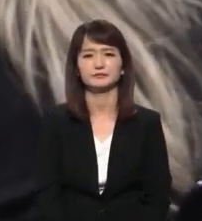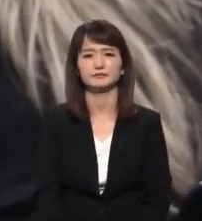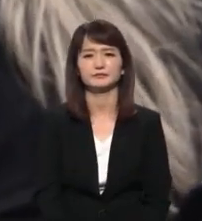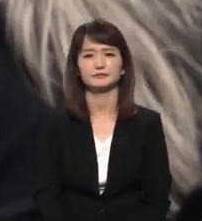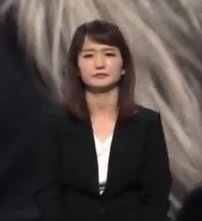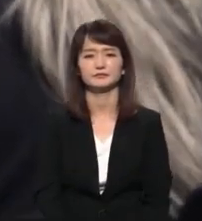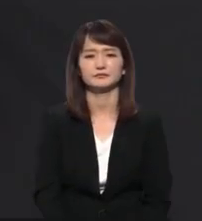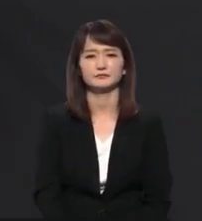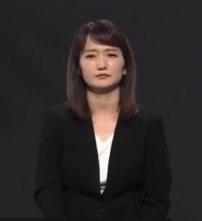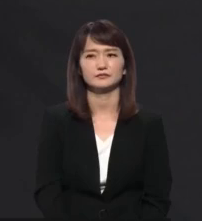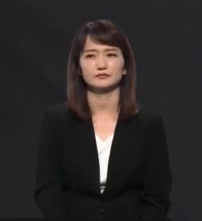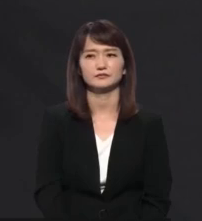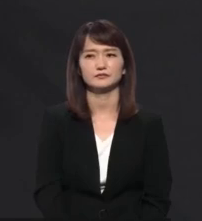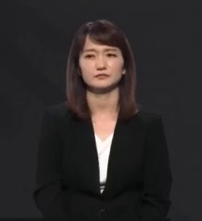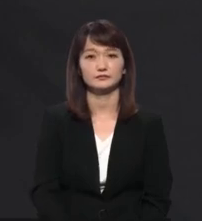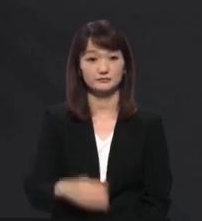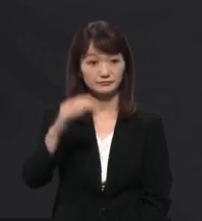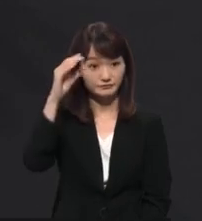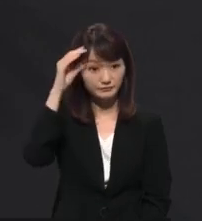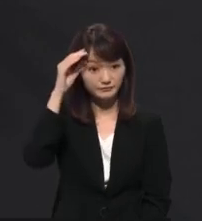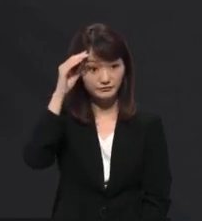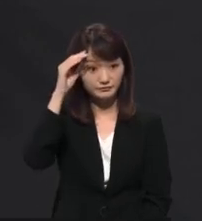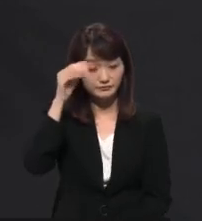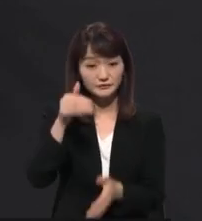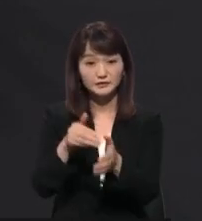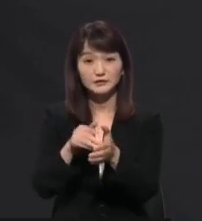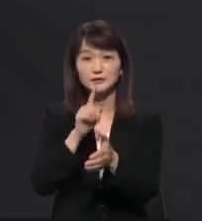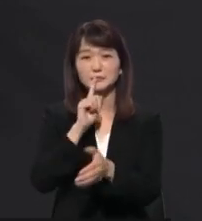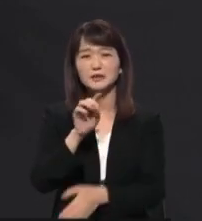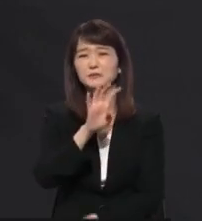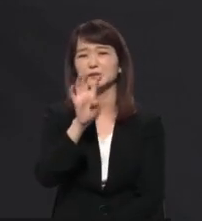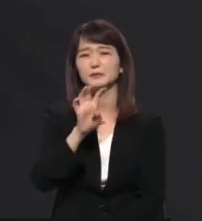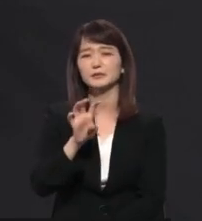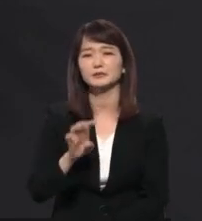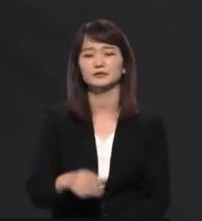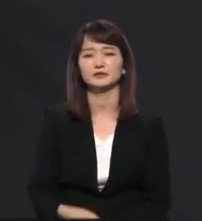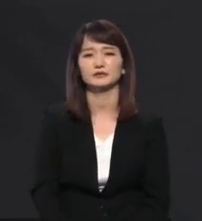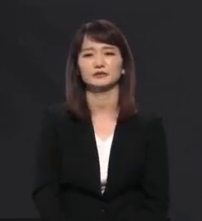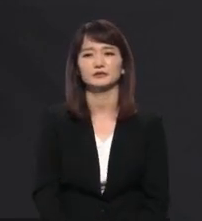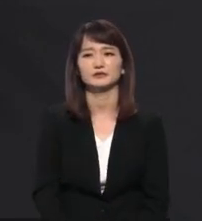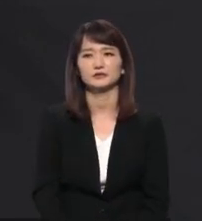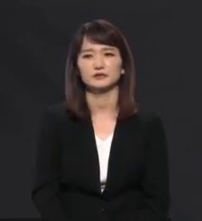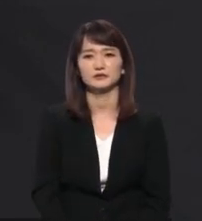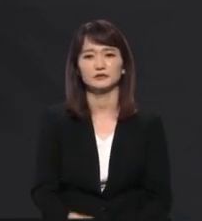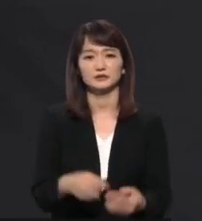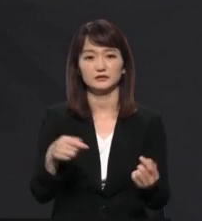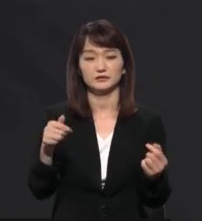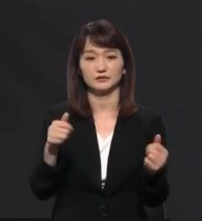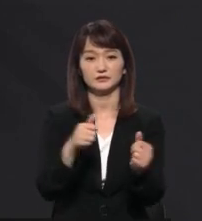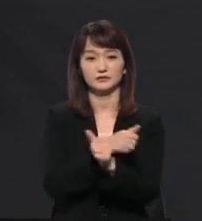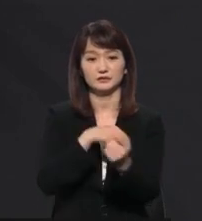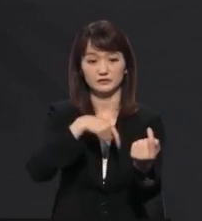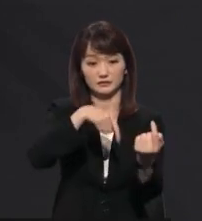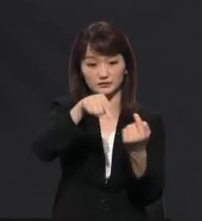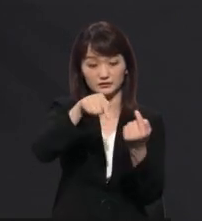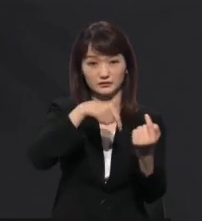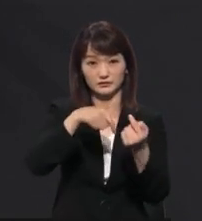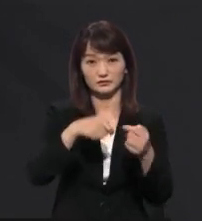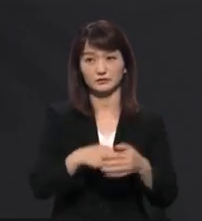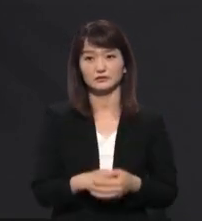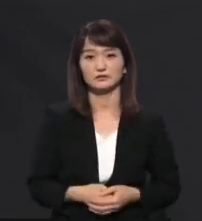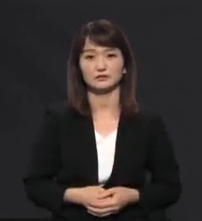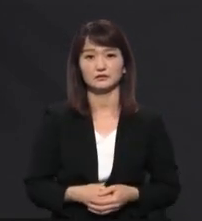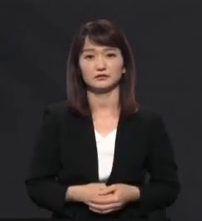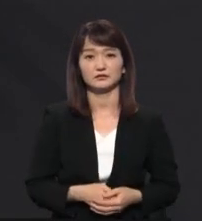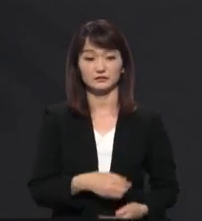기대합니다 그러면서 나중에 끝낼 때는 그건 똑같은 말을 반복했고요 그리고 또 인사청문회나 이럴 때 의원님께